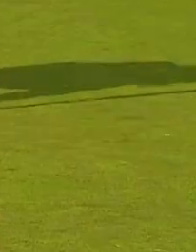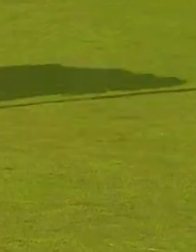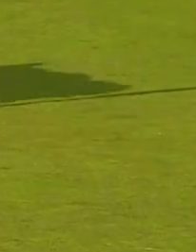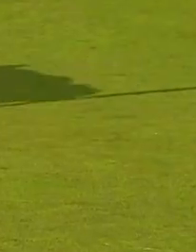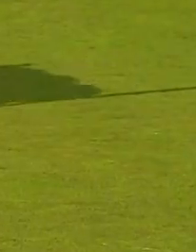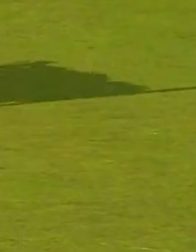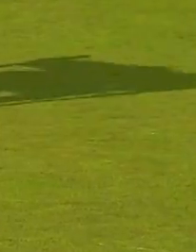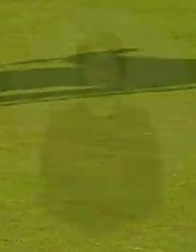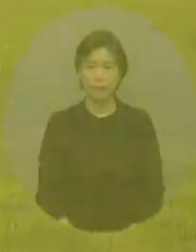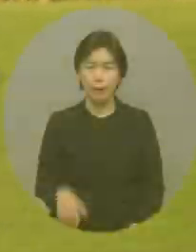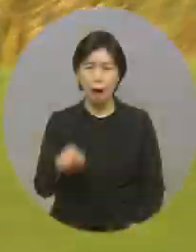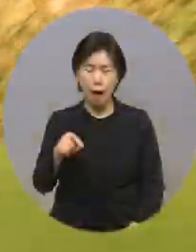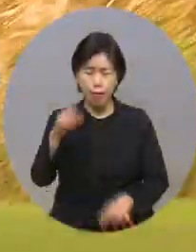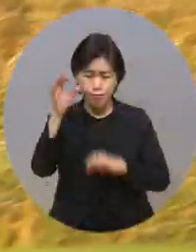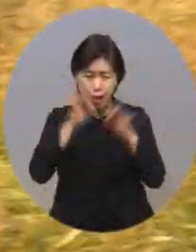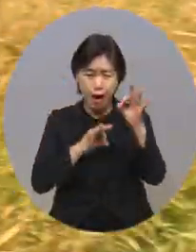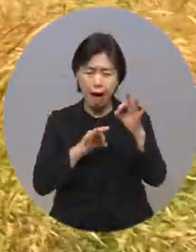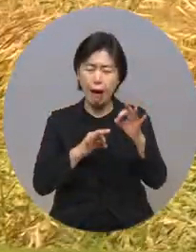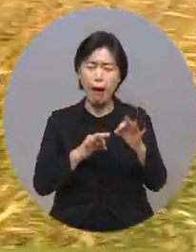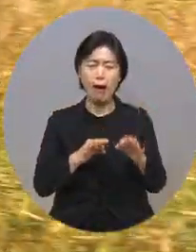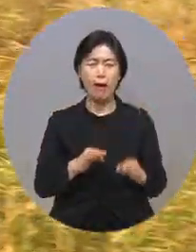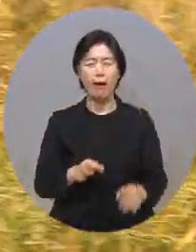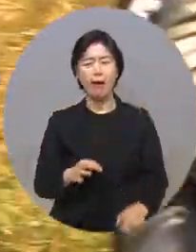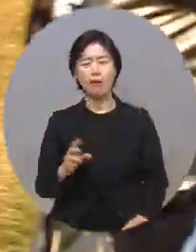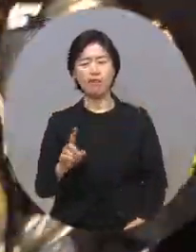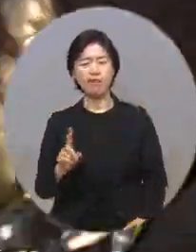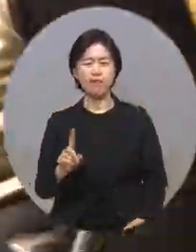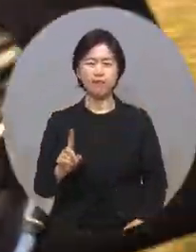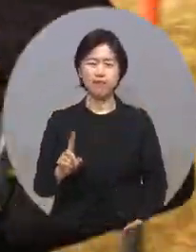와 이걸 놓쳐? 헤드업을 했나?